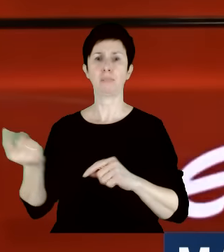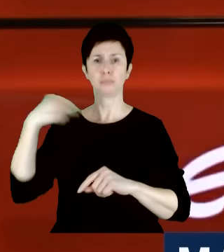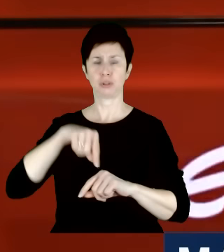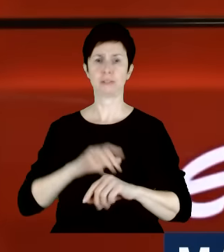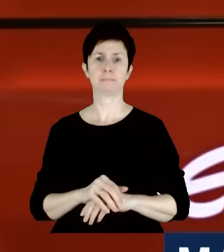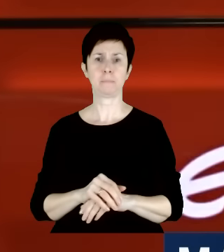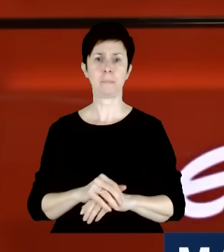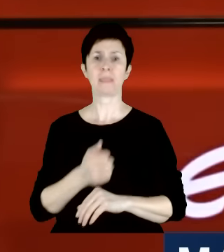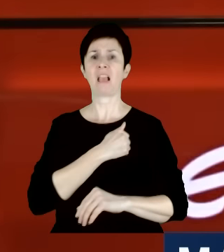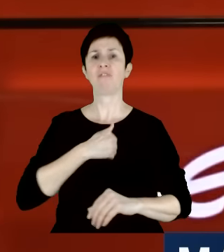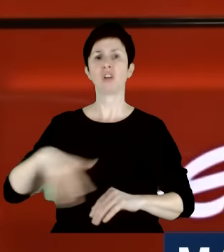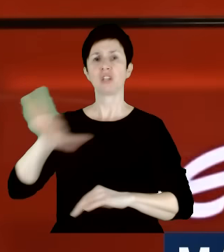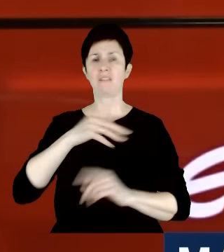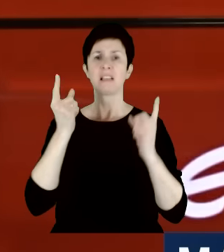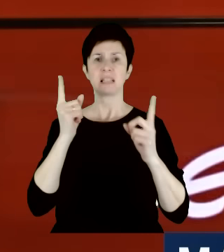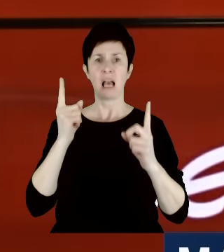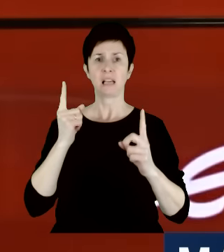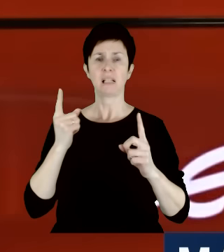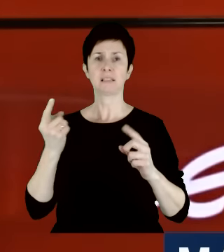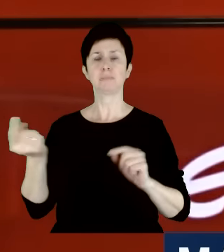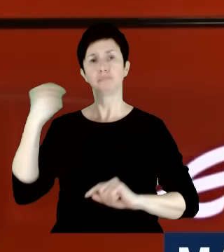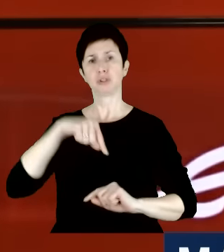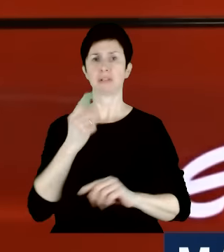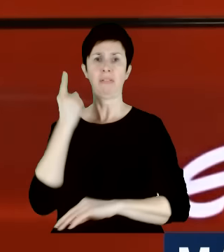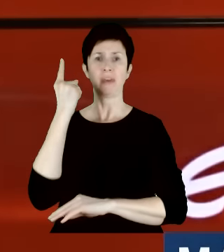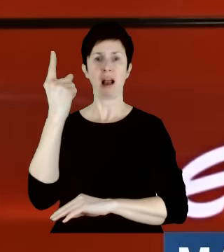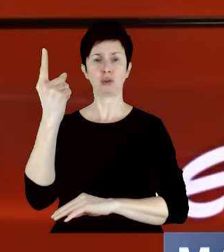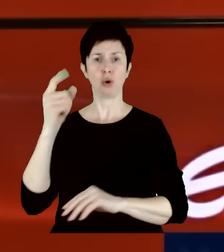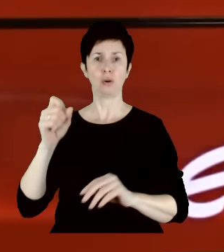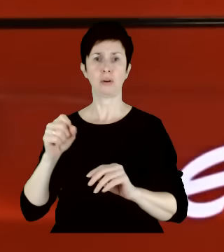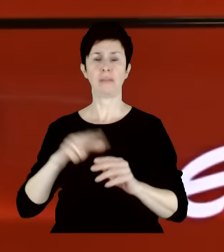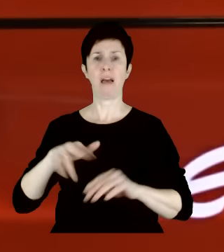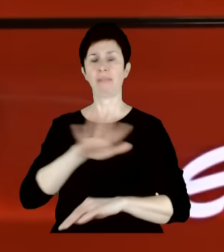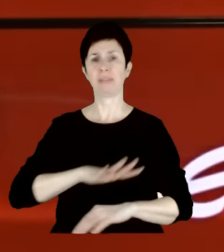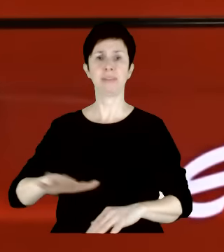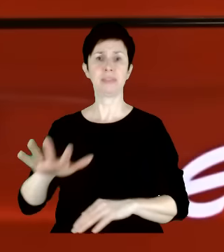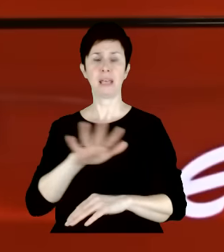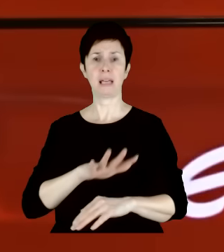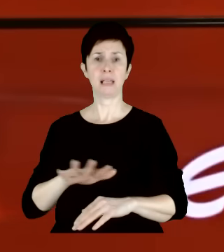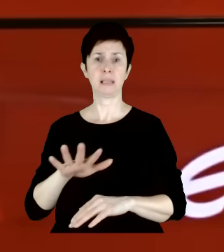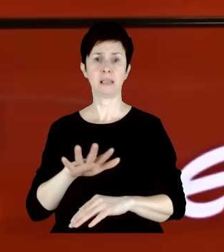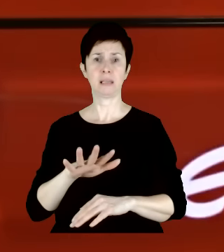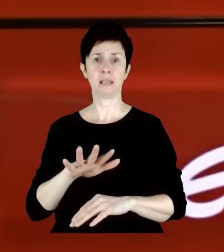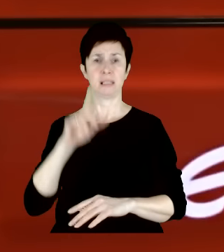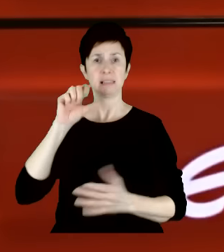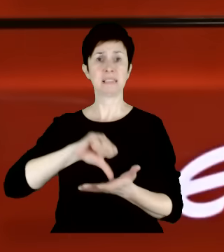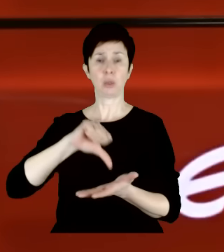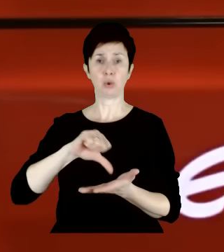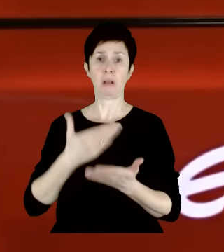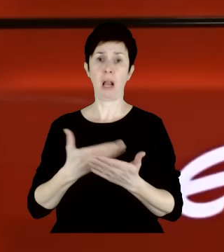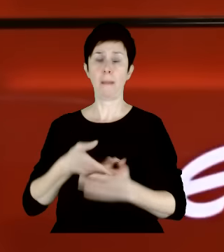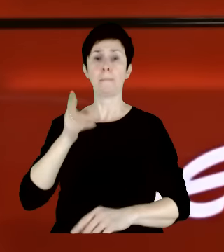zakaz jeżdżenia traktorami, wjazdu traktorów na teren centrum, więc policja